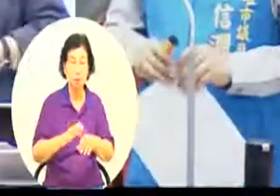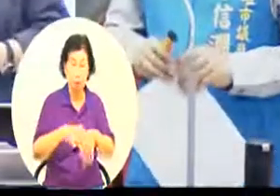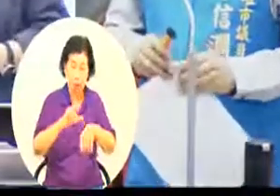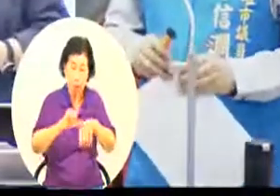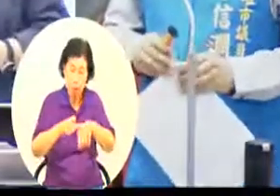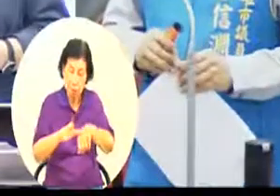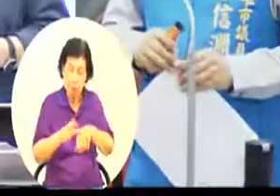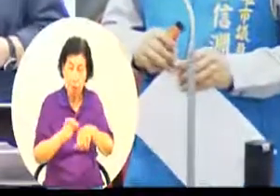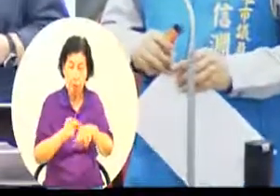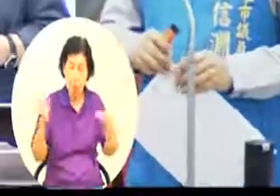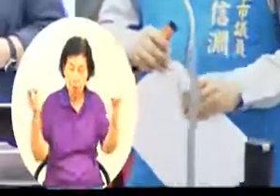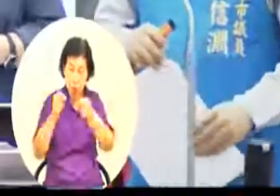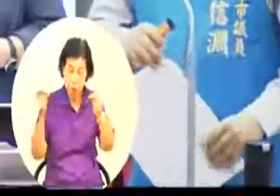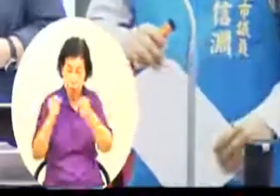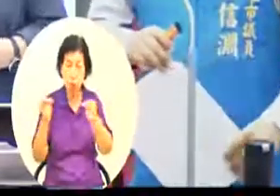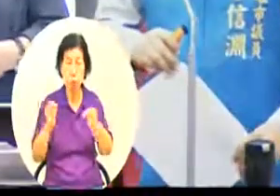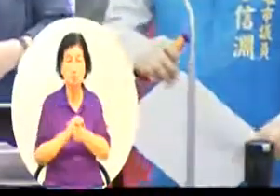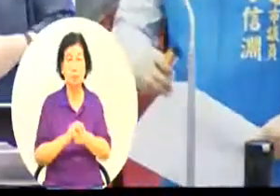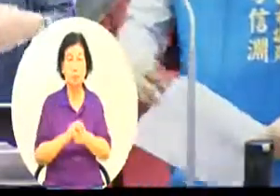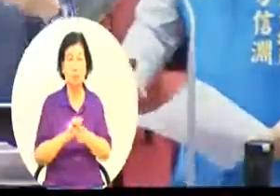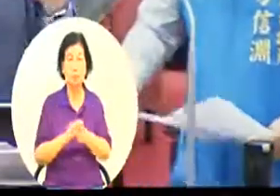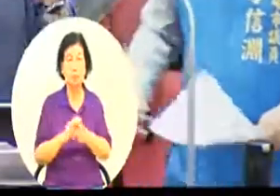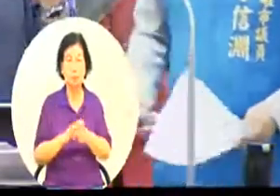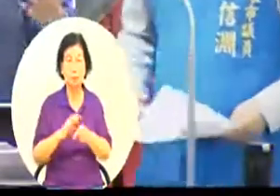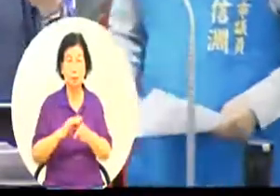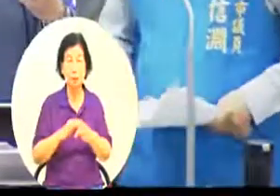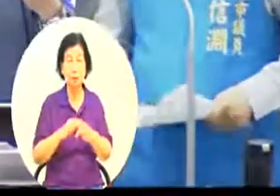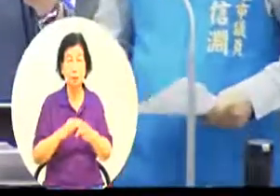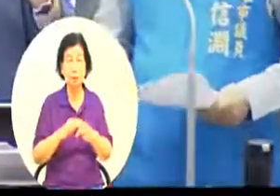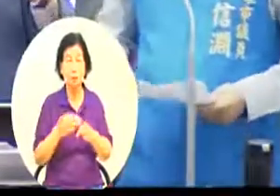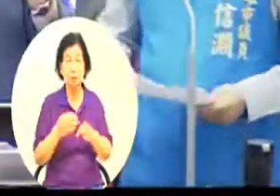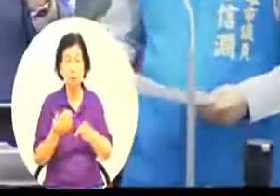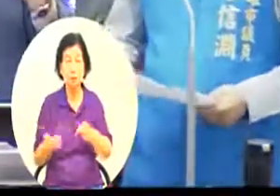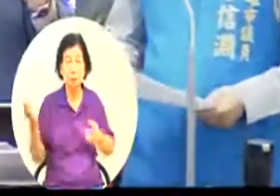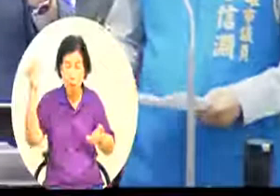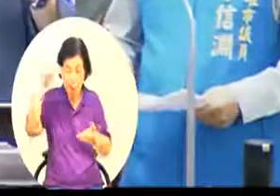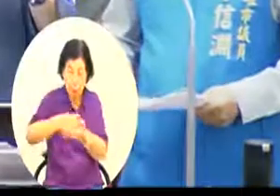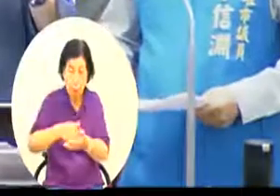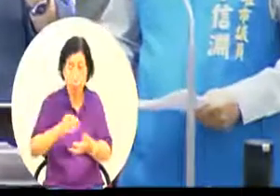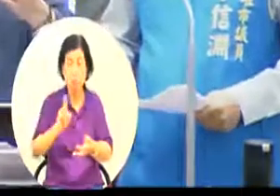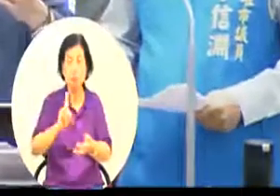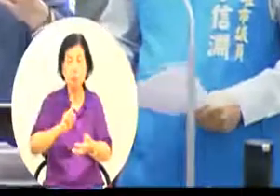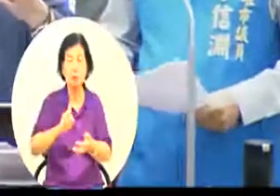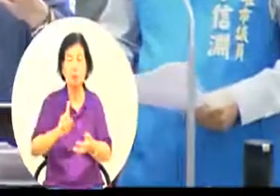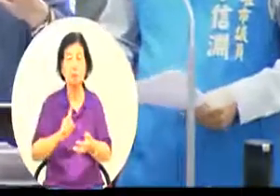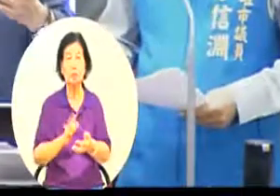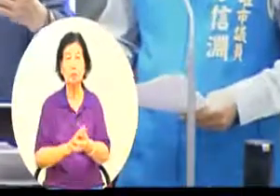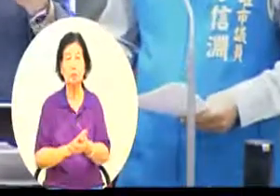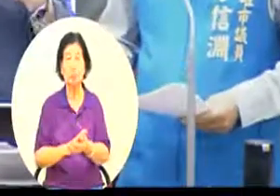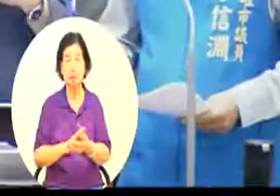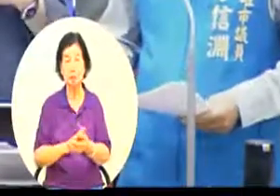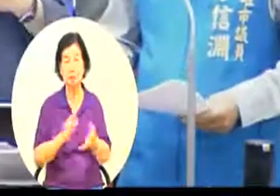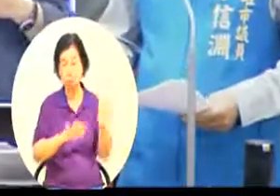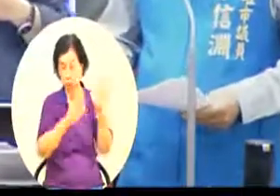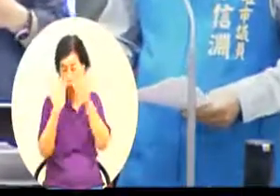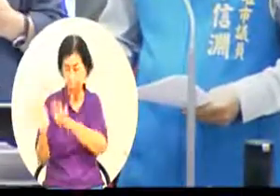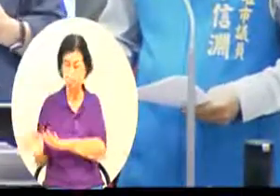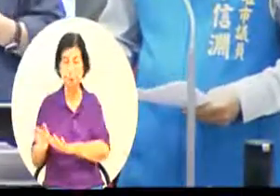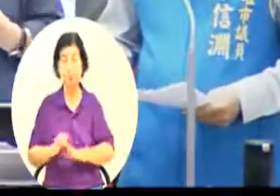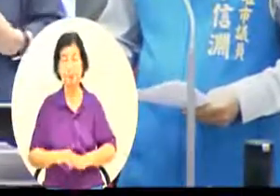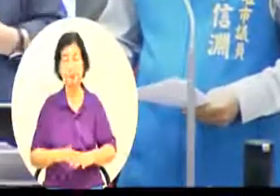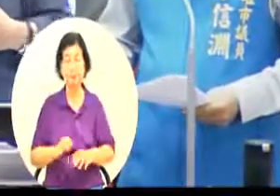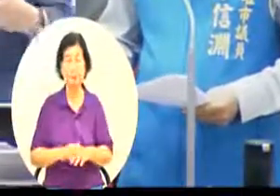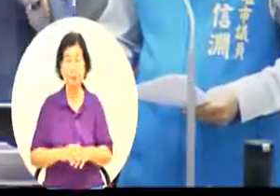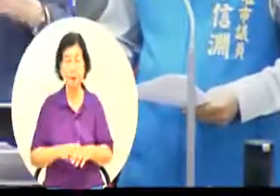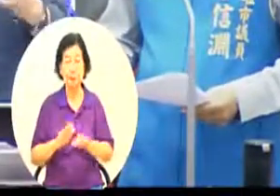看结果，结果论。但是我会觉得这个部分，我们现在该做的努力，我觉得我们不